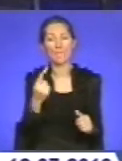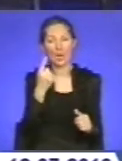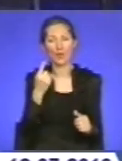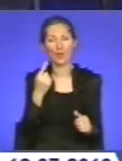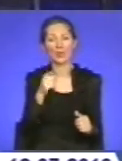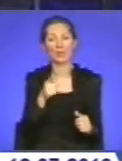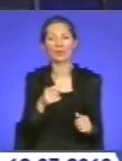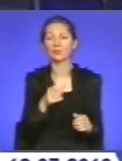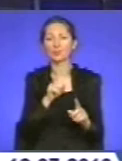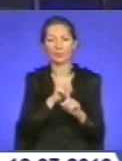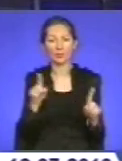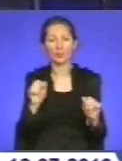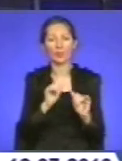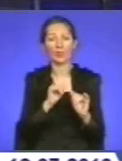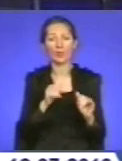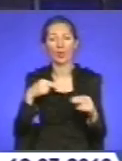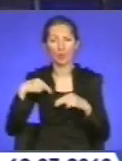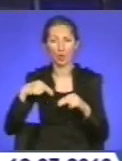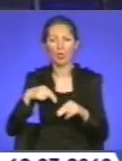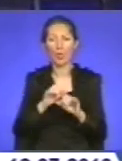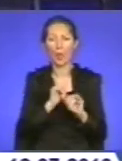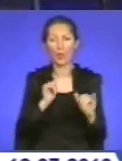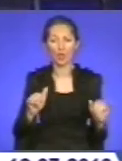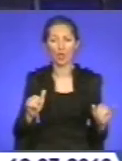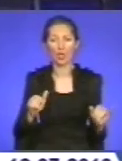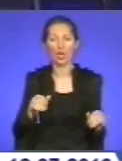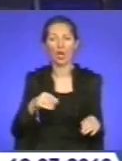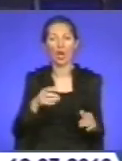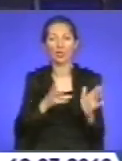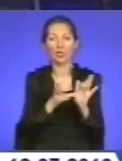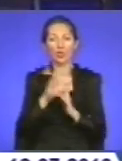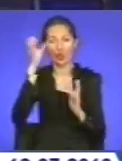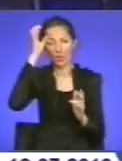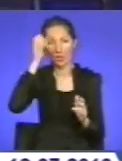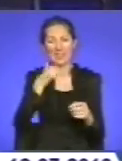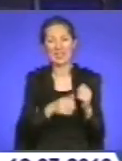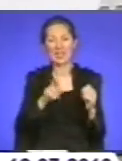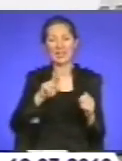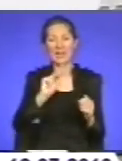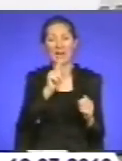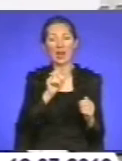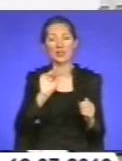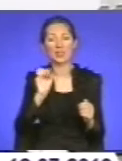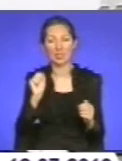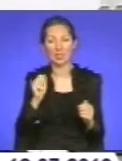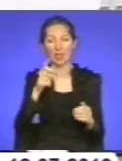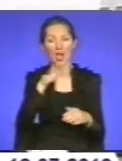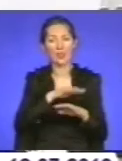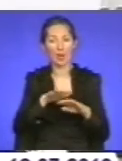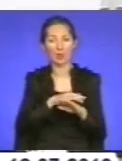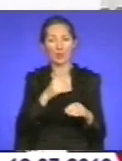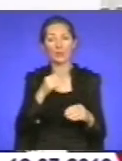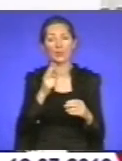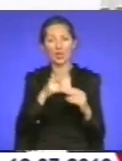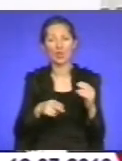поширенні христового вчення серед язичницьких народів. Більше про це свято у сюжеті Ірини Демчук. Напередодні завершується